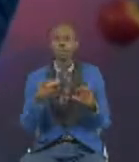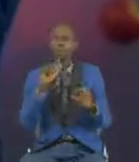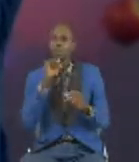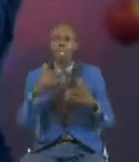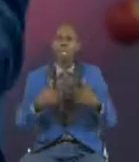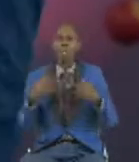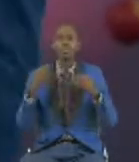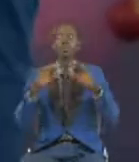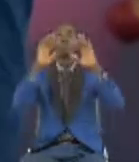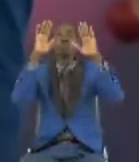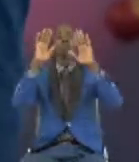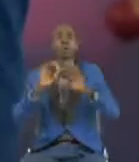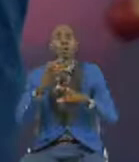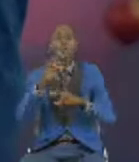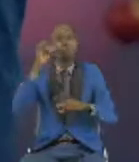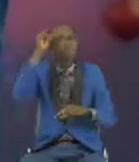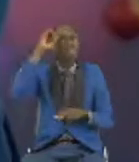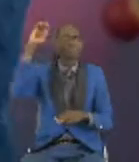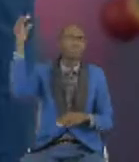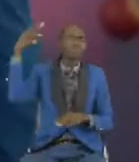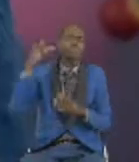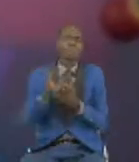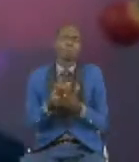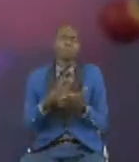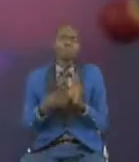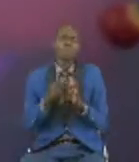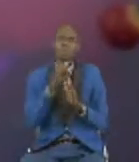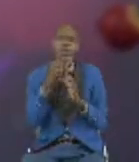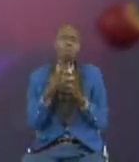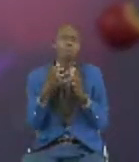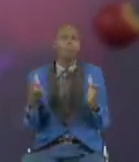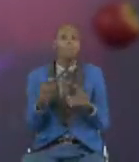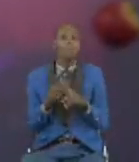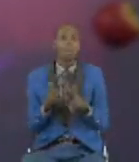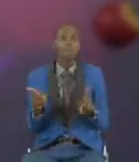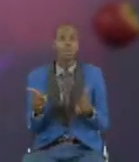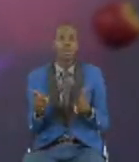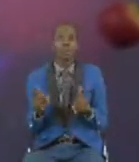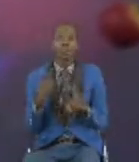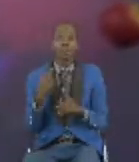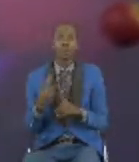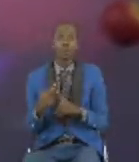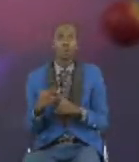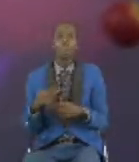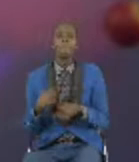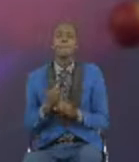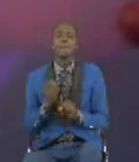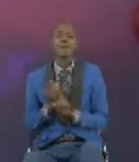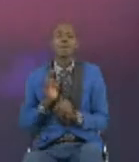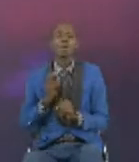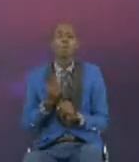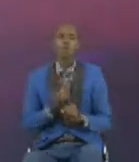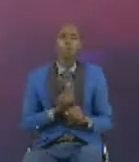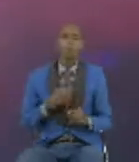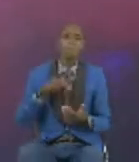merveilles de sa grâce, ça ne veut pas dire grand chose. Mais la parole nous amène